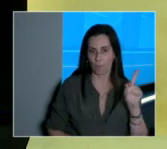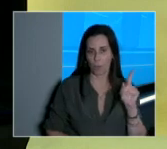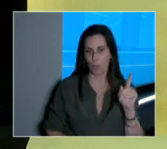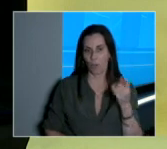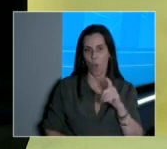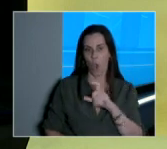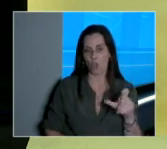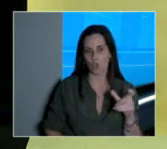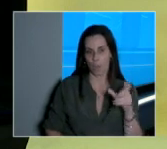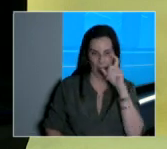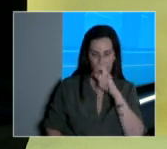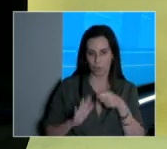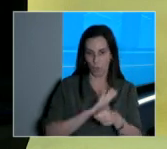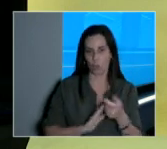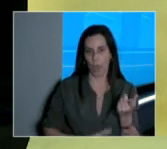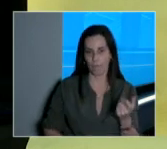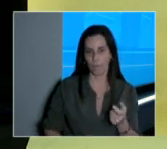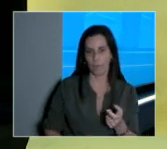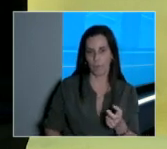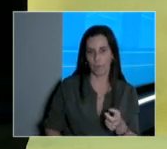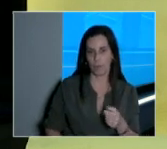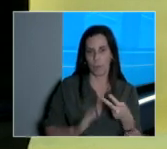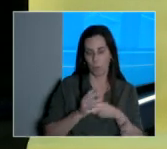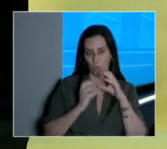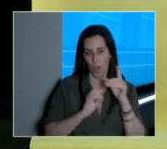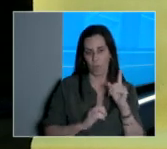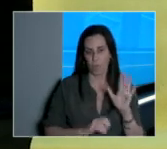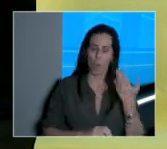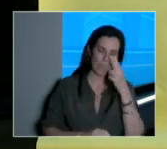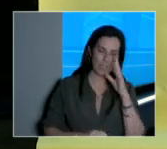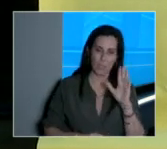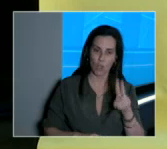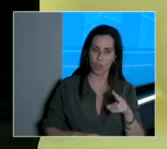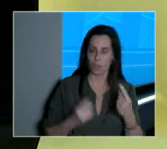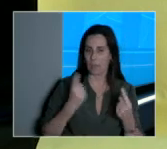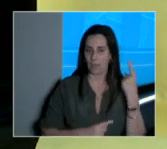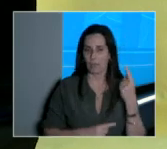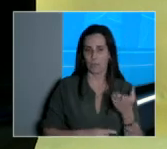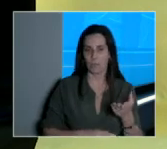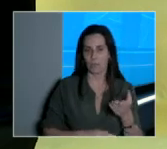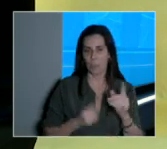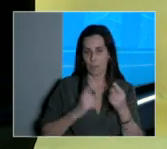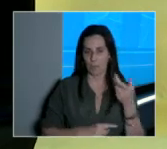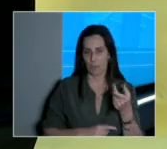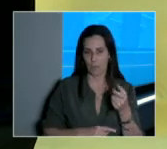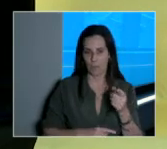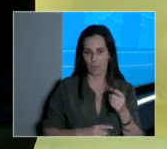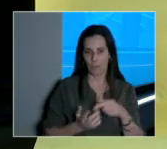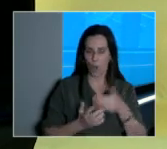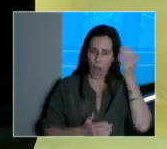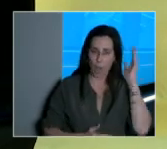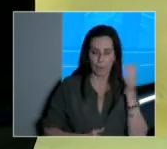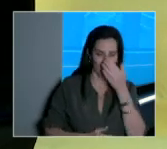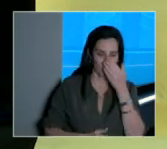לא הוא אשם אדם בשחיתות על יחסים של פוליטיקה תקשורת, אבל הנה יש לנו תקדים. התקדים זה במקרה, לא זה יאיר לפיד